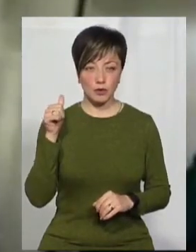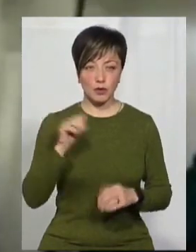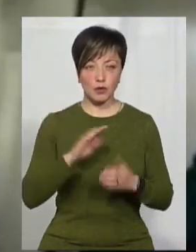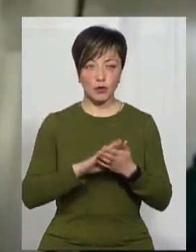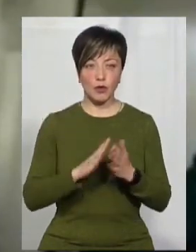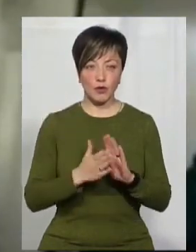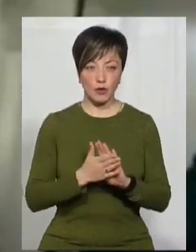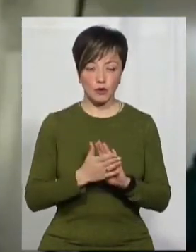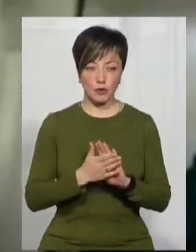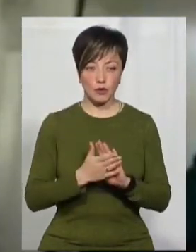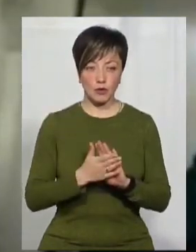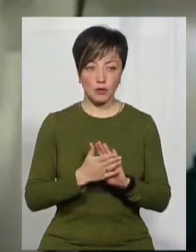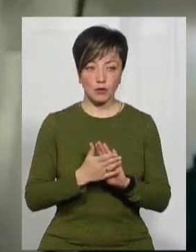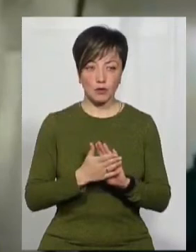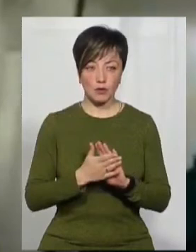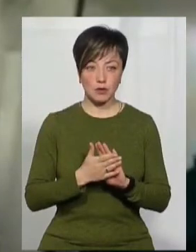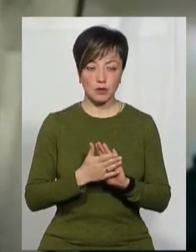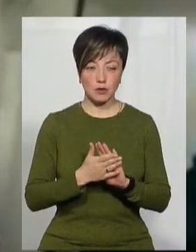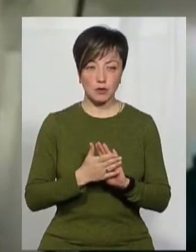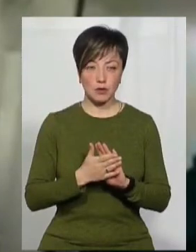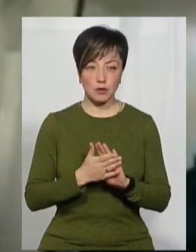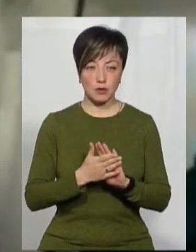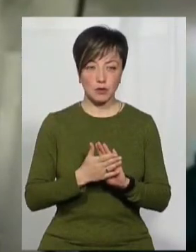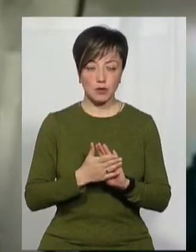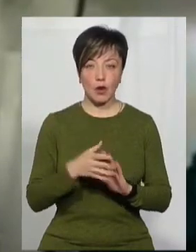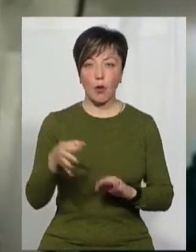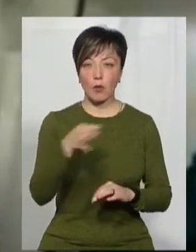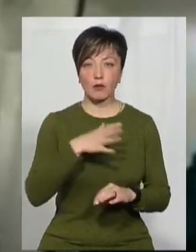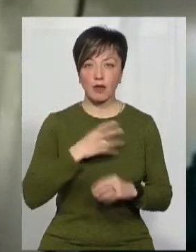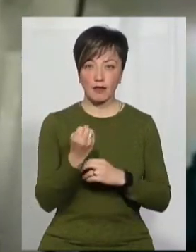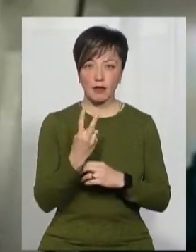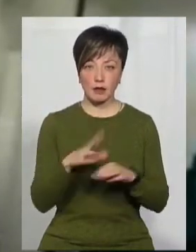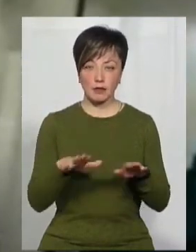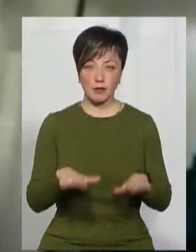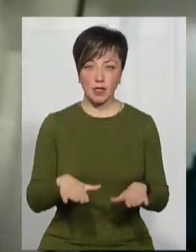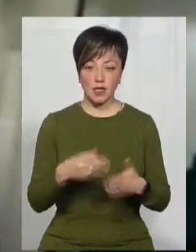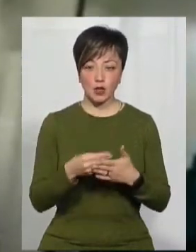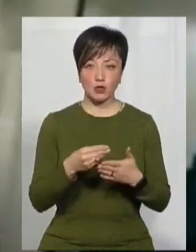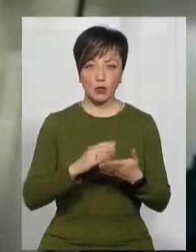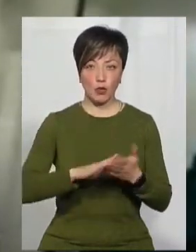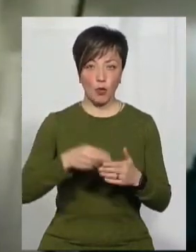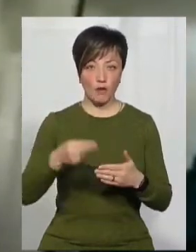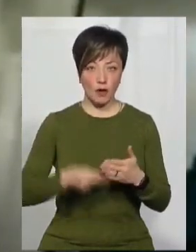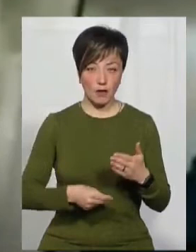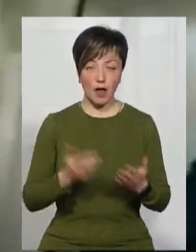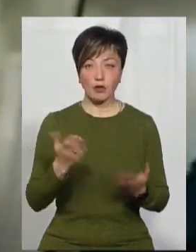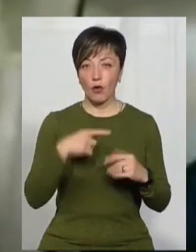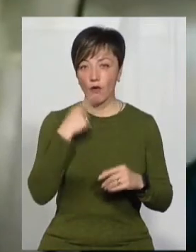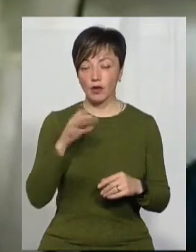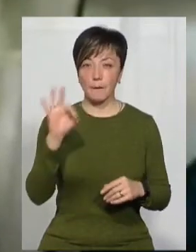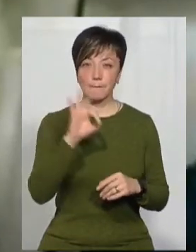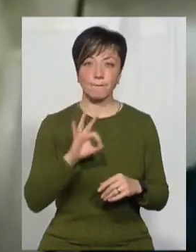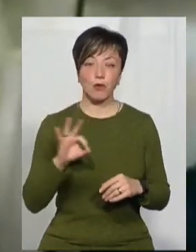договори, то область була на 12-му місці за сумою укладених договорів. Якщо говорити